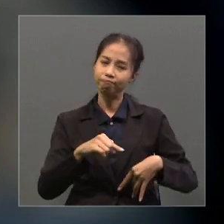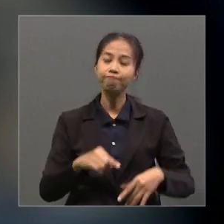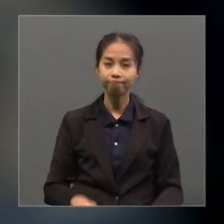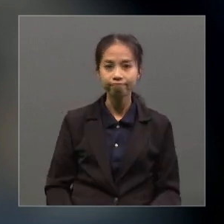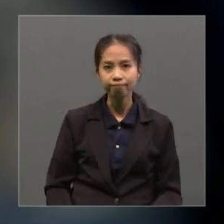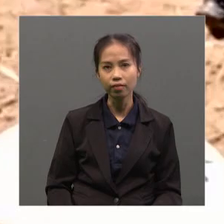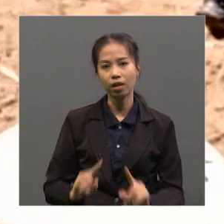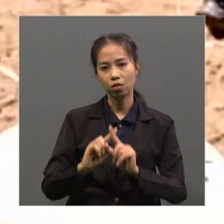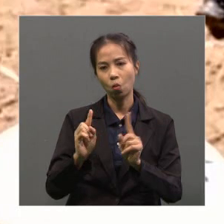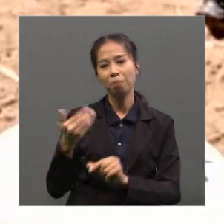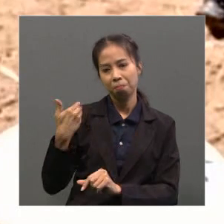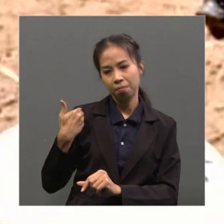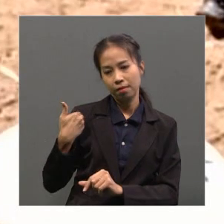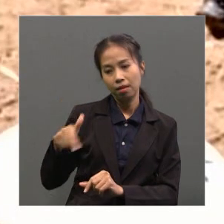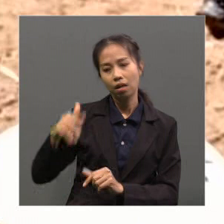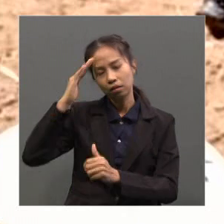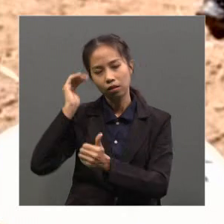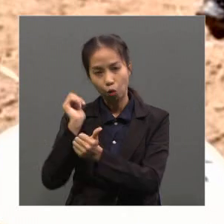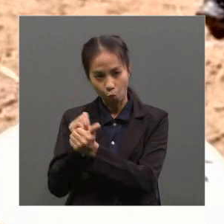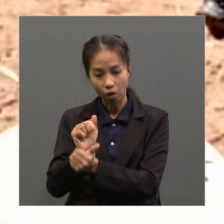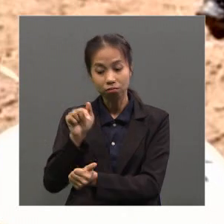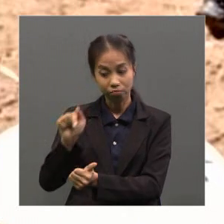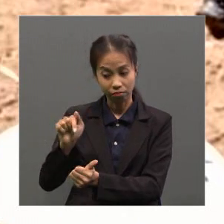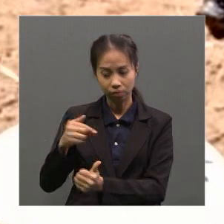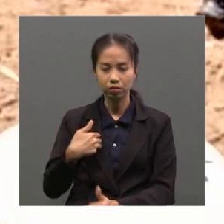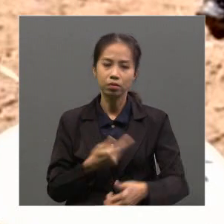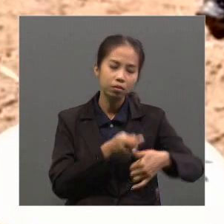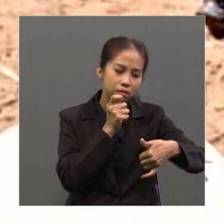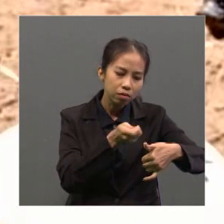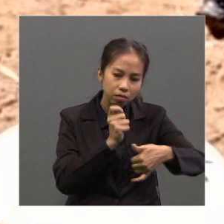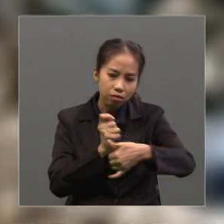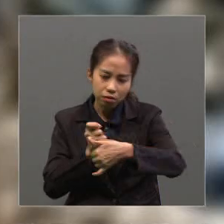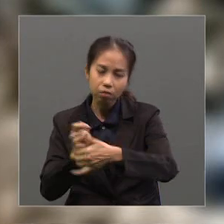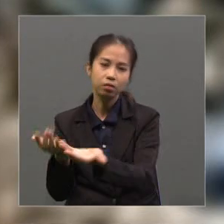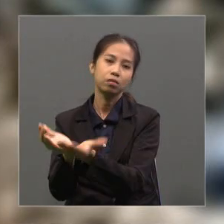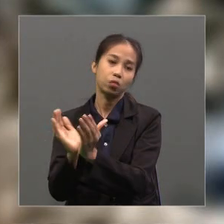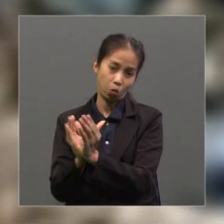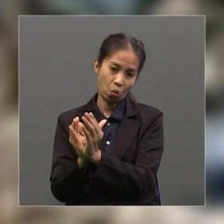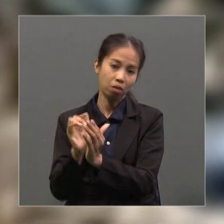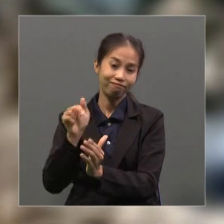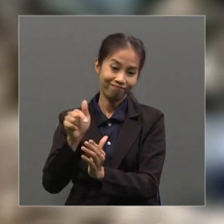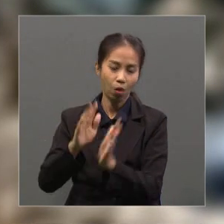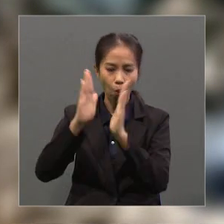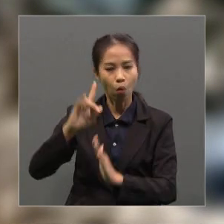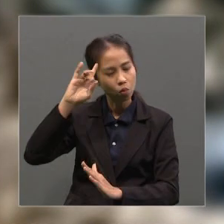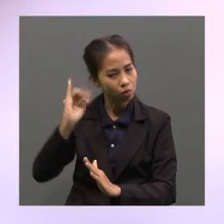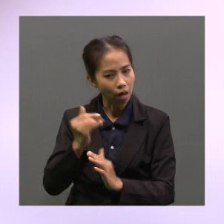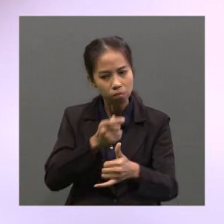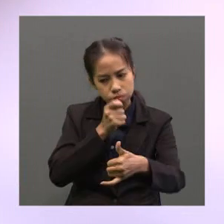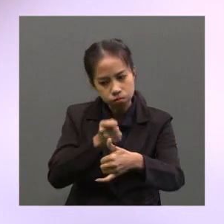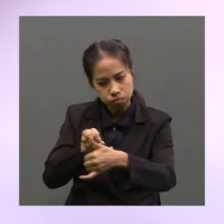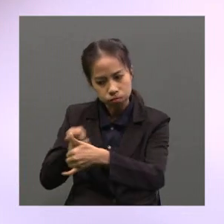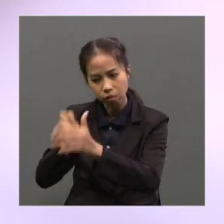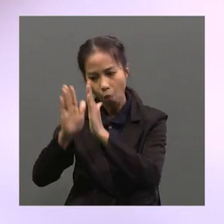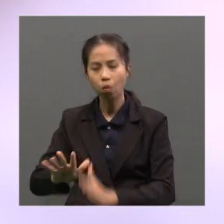แต่ว่ามีแรงงานข่าวเบื้องต้นค่ะตำรวจชุดสืบสวนได้สอบปากคำเครือญาติรวมทั้งบุคคลใกล้ชิดกับครอบครัวนี้รวมๆแล้ว